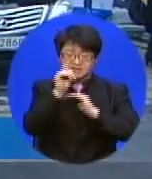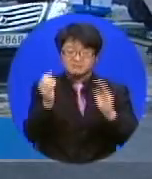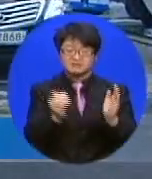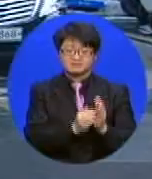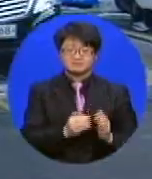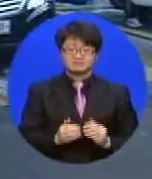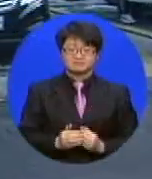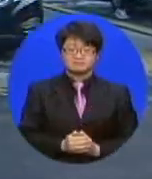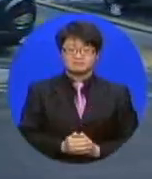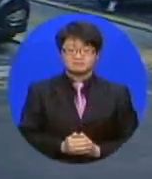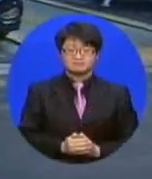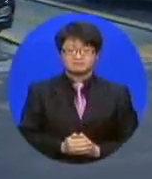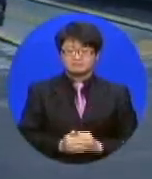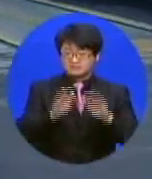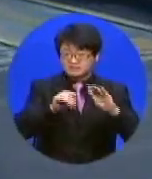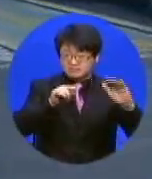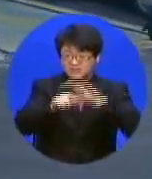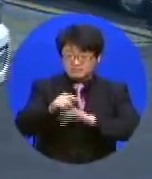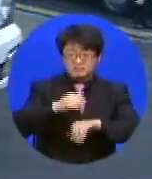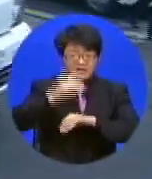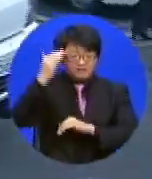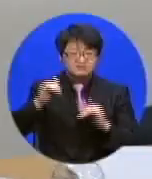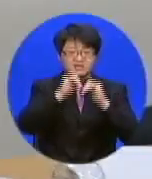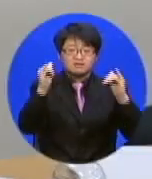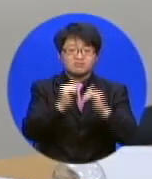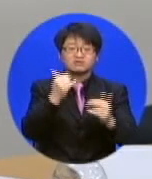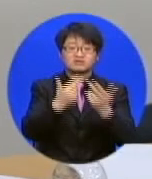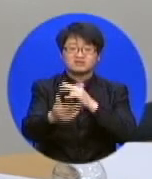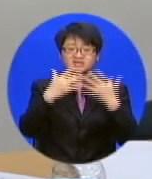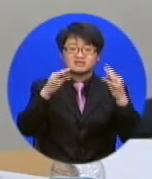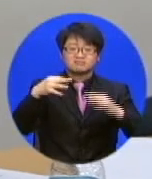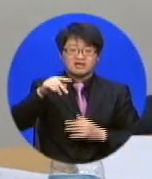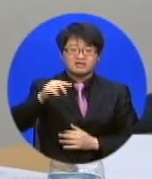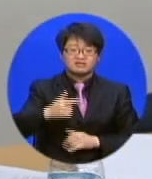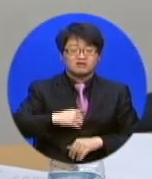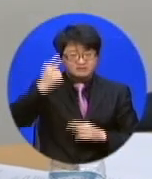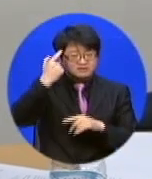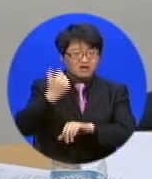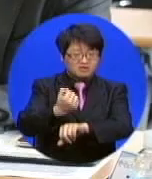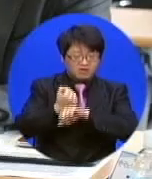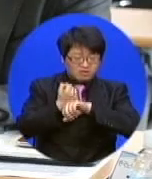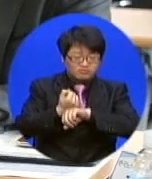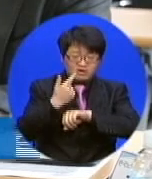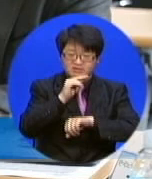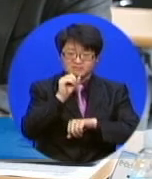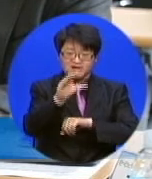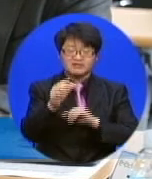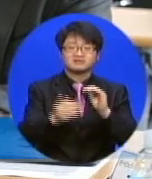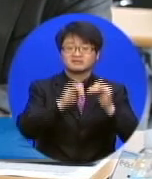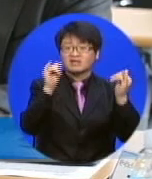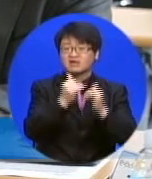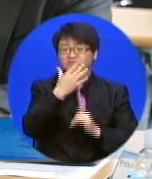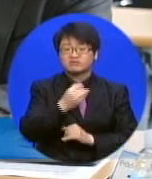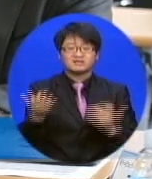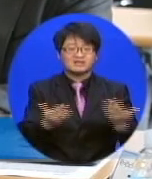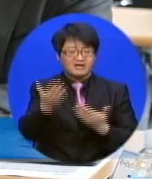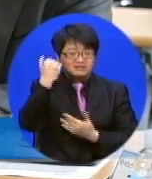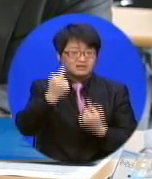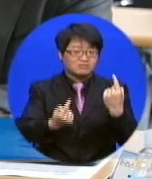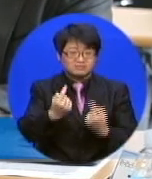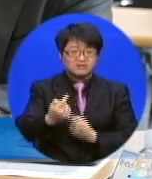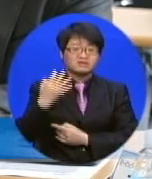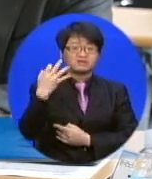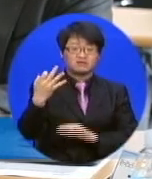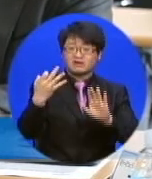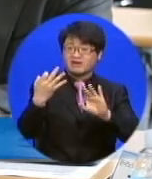밝혔습니다. 현장을 방문한 한국사회복지사협회 김재선 선임연구원에 따르면 사회복지사의 업무는 과거에 비해 14배